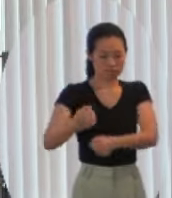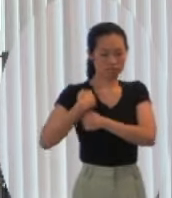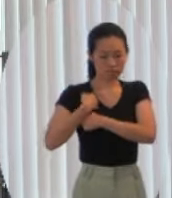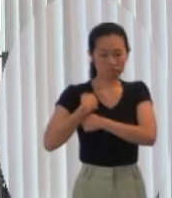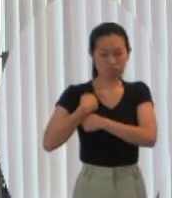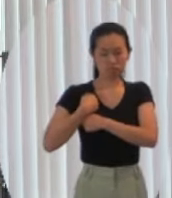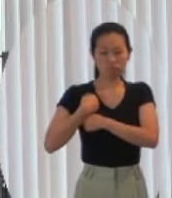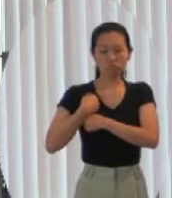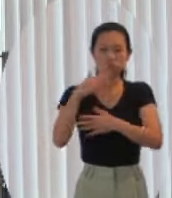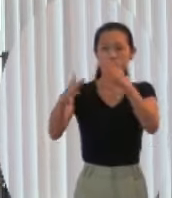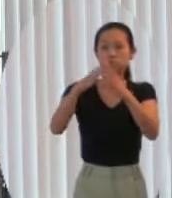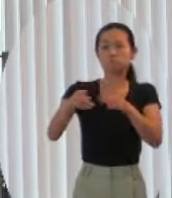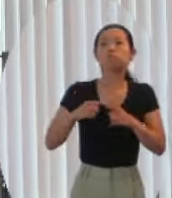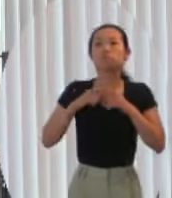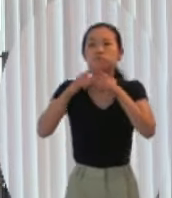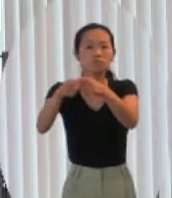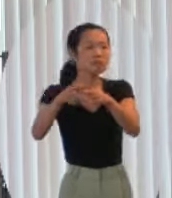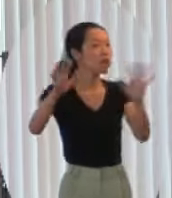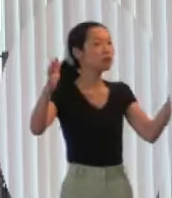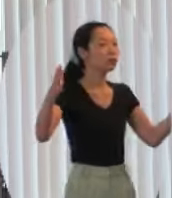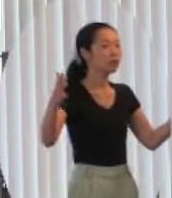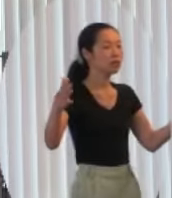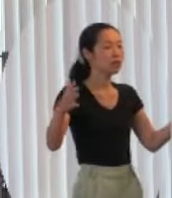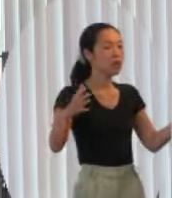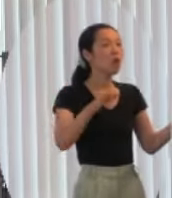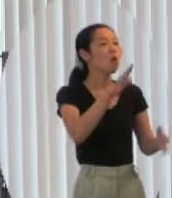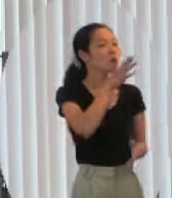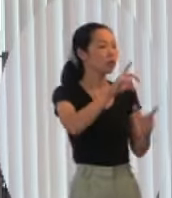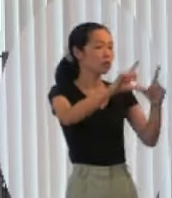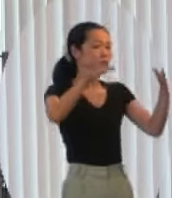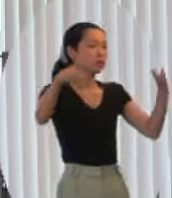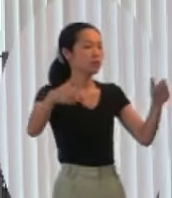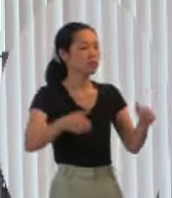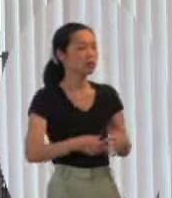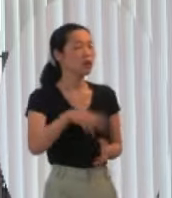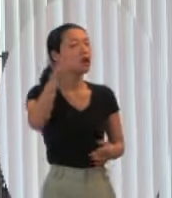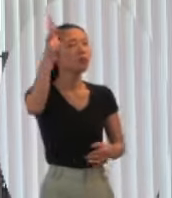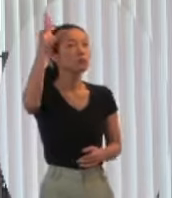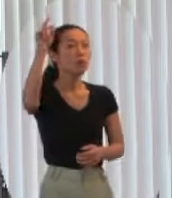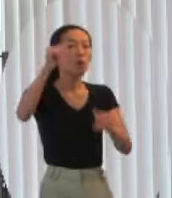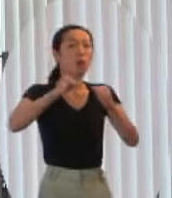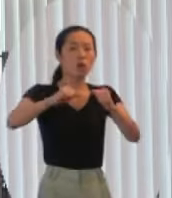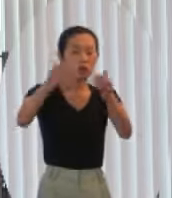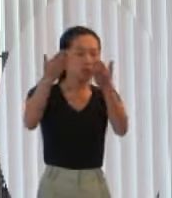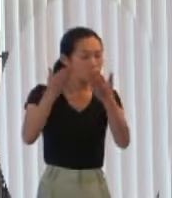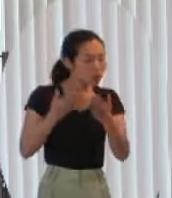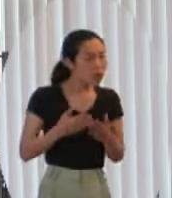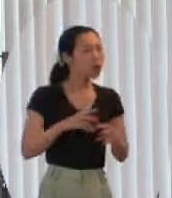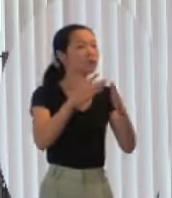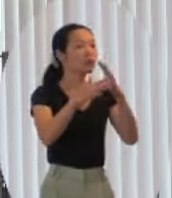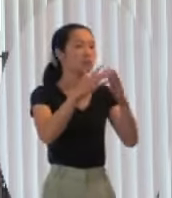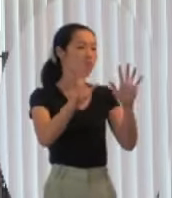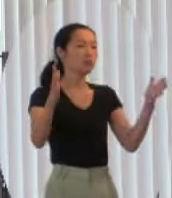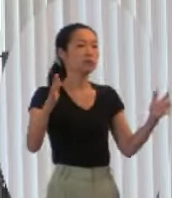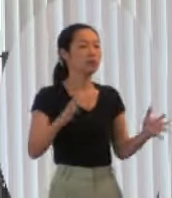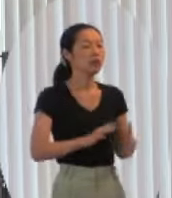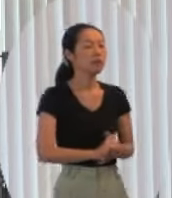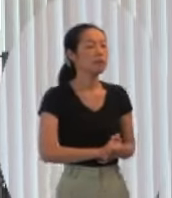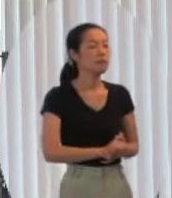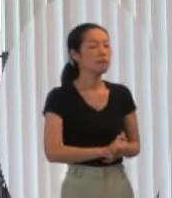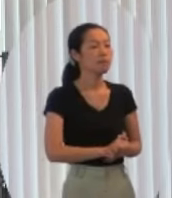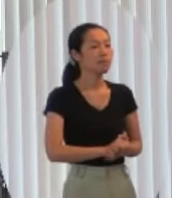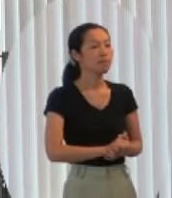れみ、奇跡としか言いようがないと思うんですね。もちろん間接的には日本は戦争